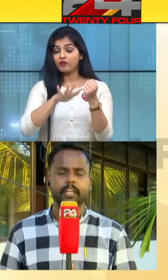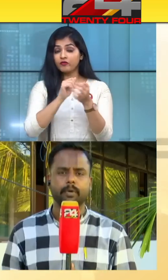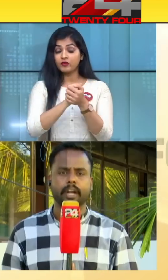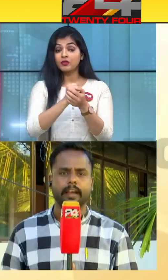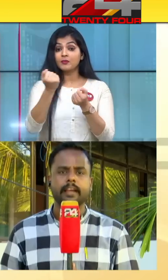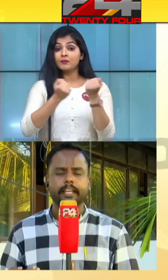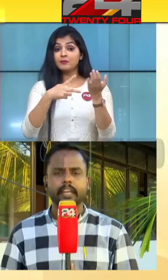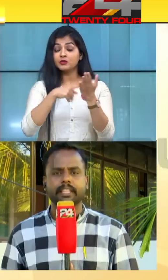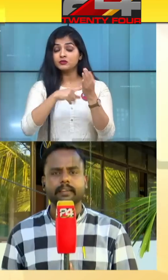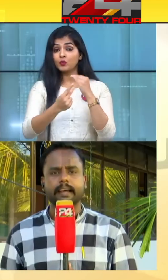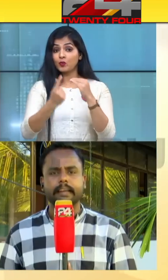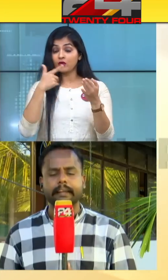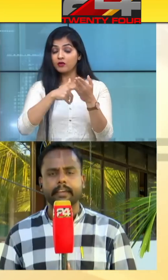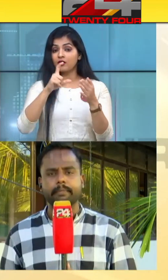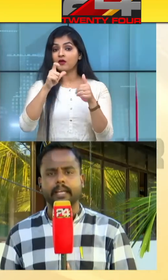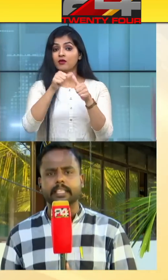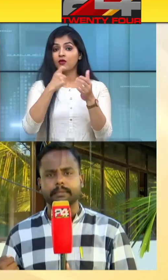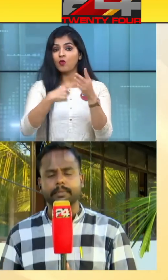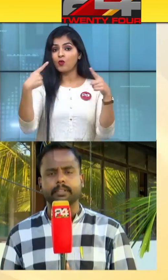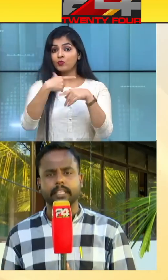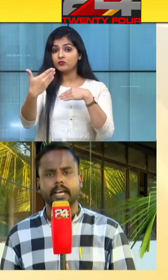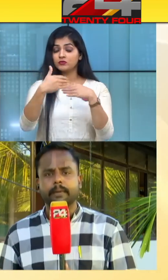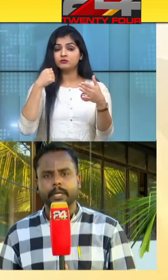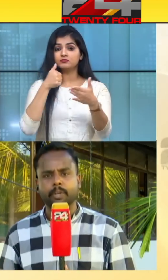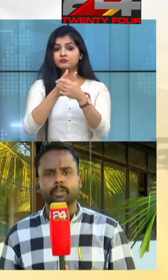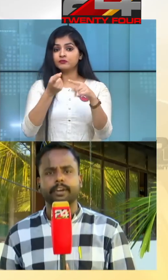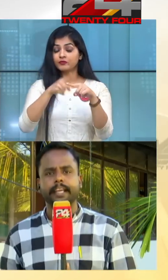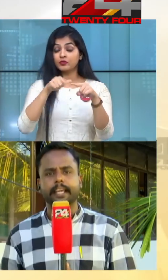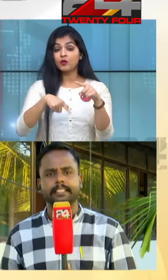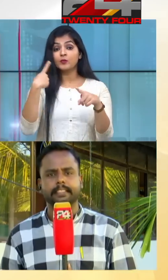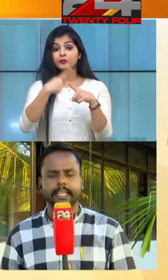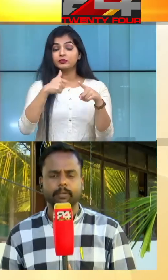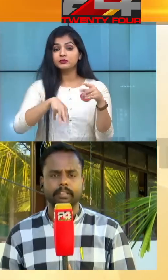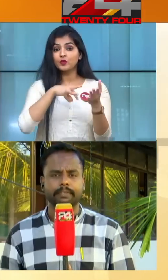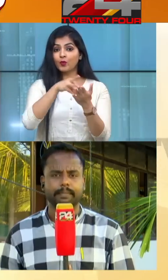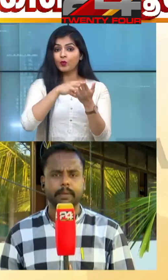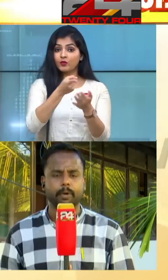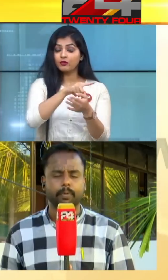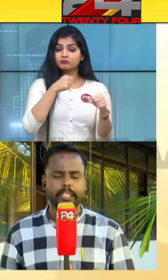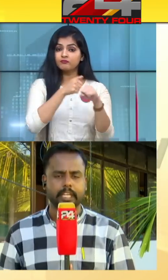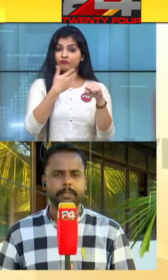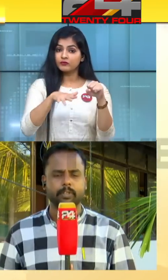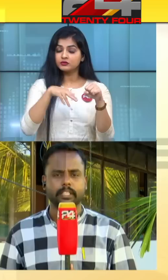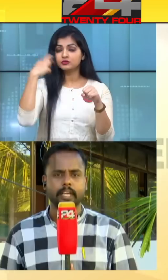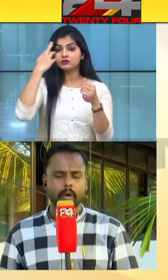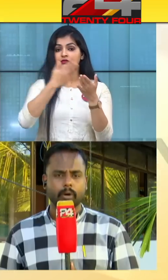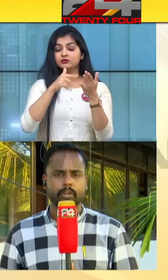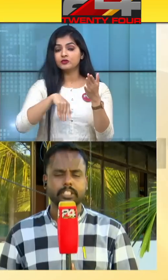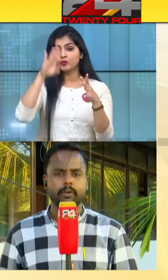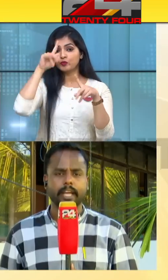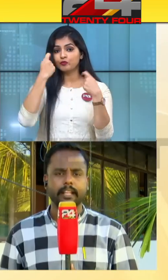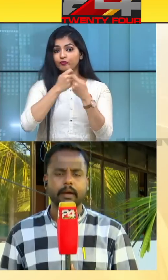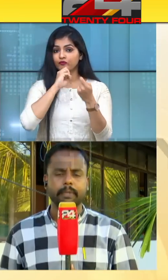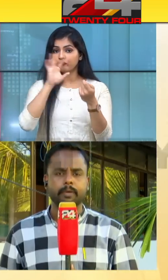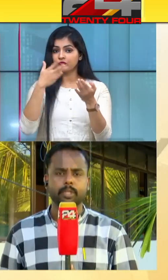വേഗതയിൽ എത്തിയപ്പോഴാണ് എതിരെ വന്ന കാറിൽ ഇടിക്കുകയും അതിന്റെ സമീപത്ത് വന്ന മറ്റൊരു ഓട്ടോയിൽ ഇടിക്കുകയും ചെയ്തത് എന്നുള്ള വിവരമാണ് ഇപ്പോൾ പോലീസിന് ലഭിച്ചിട്ടുള്ളത്.